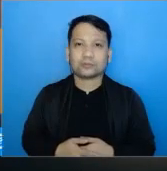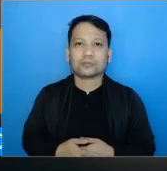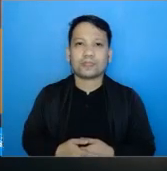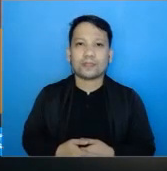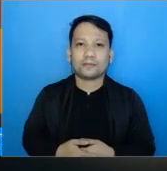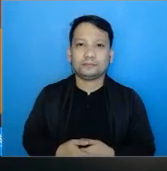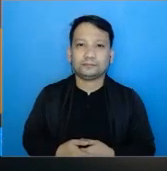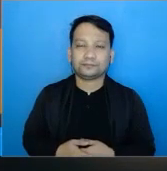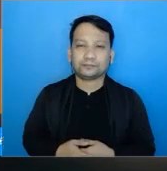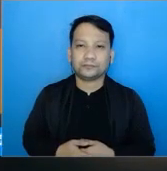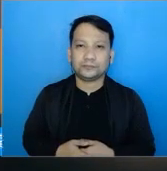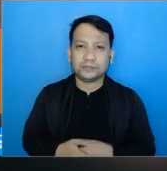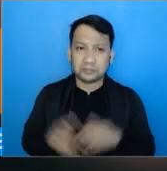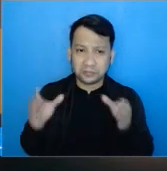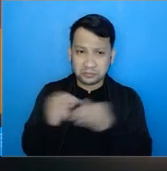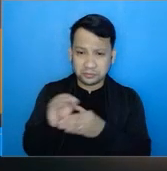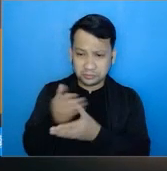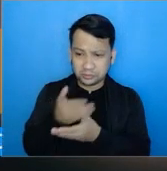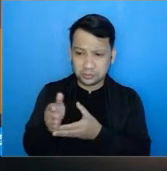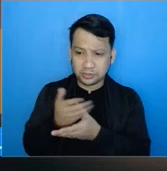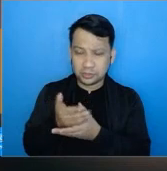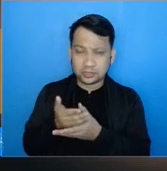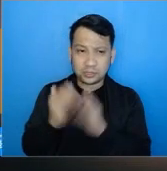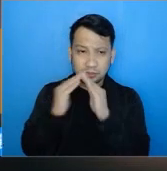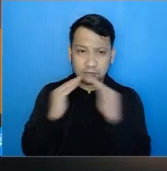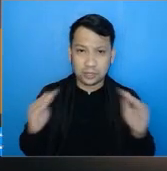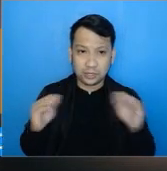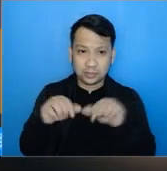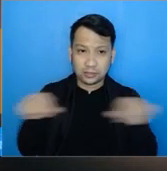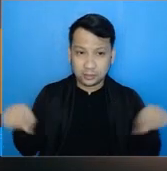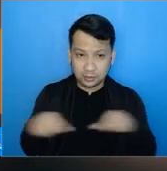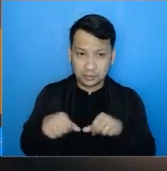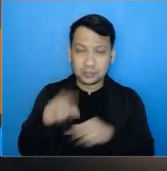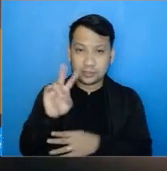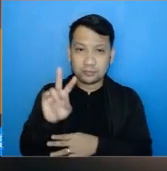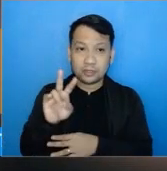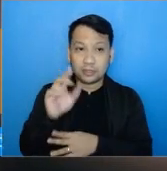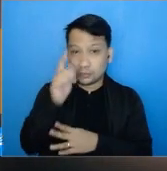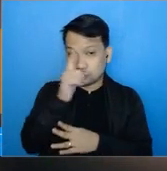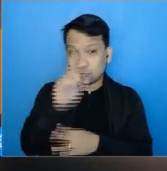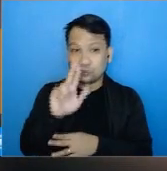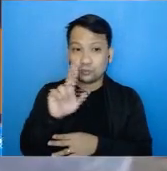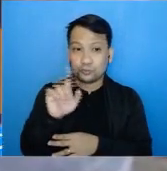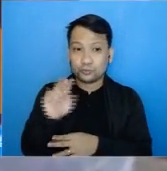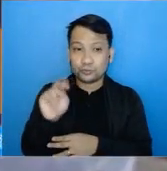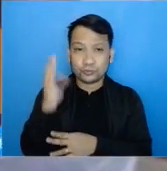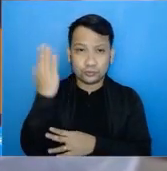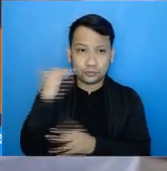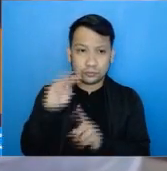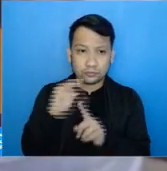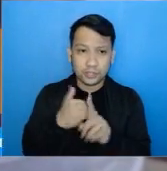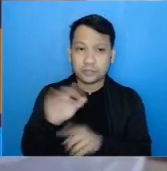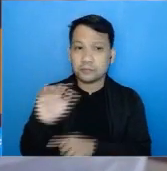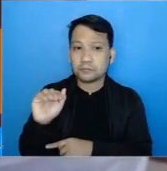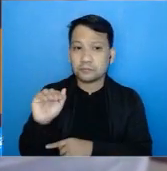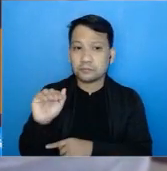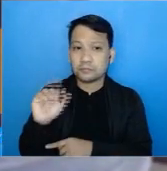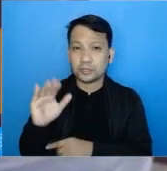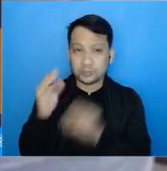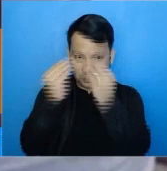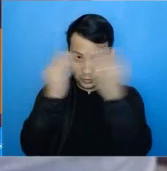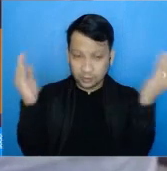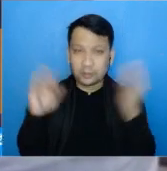Ang salo-salong ito sa isang bahay sa Area 7 Luzon Avenue sa Barangay Old Balara noong May 15. Ang itinuturong mitsa kaya